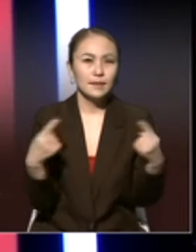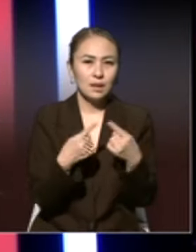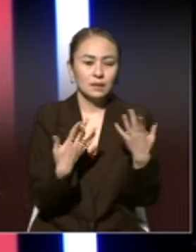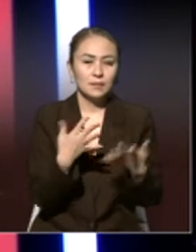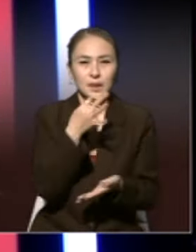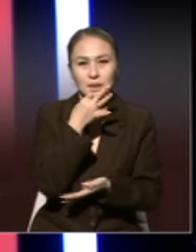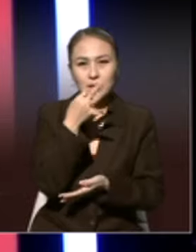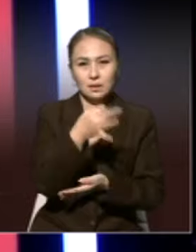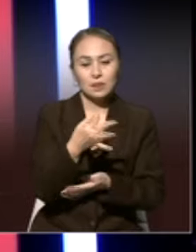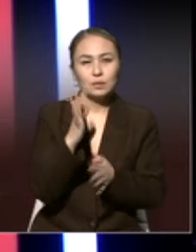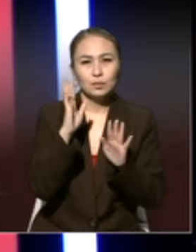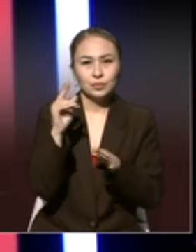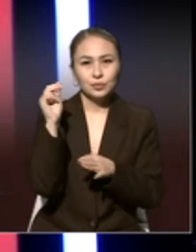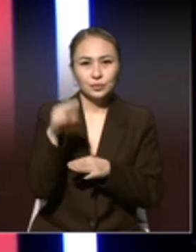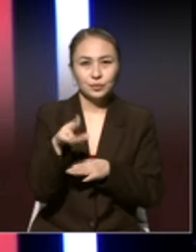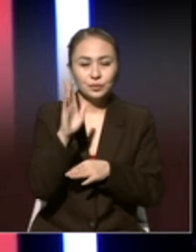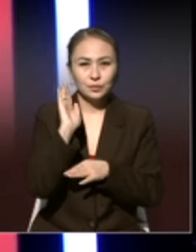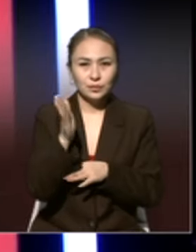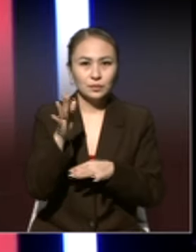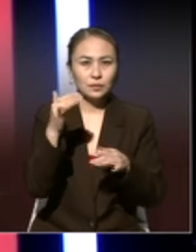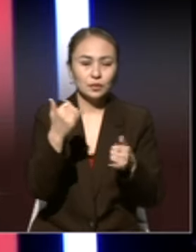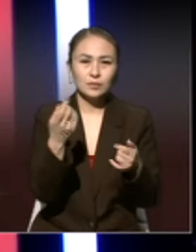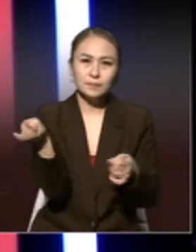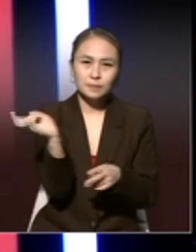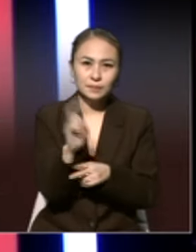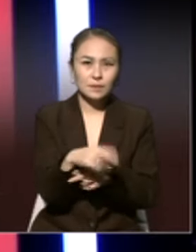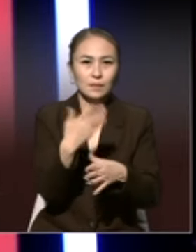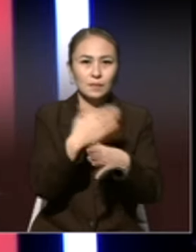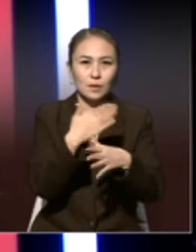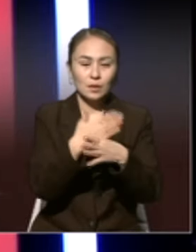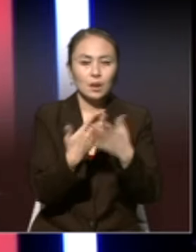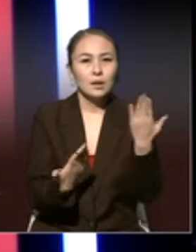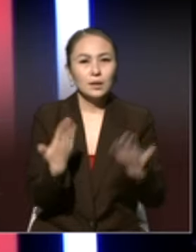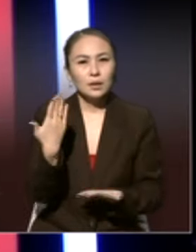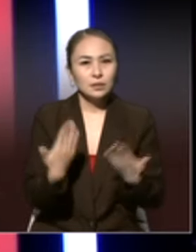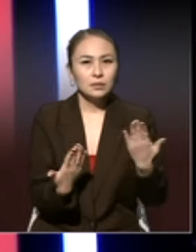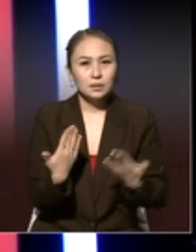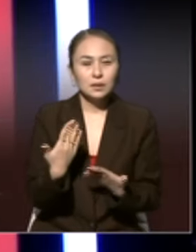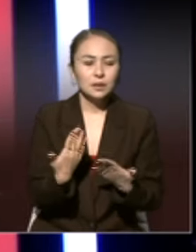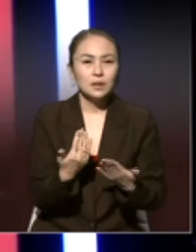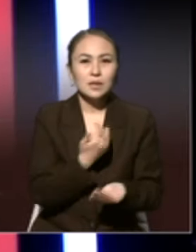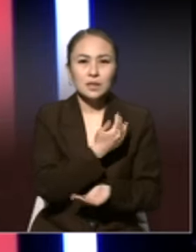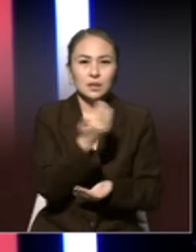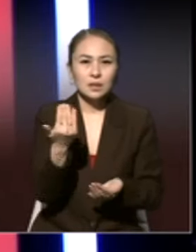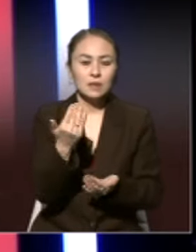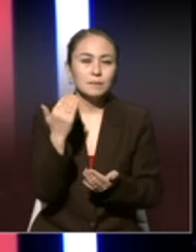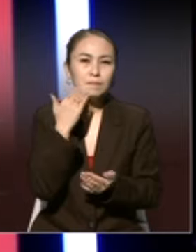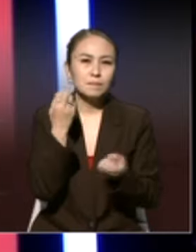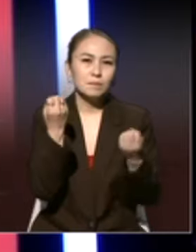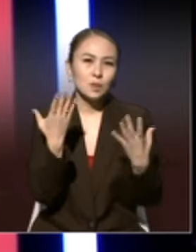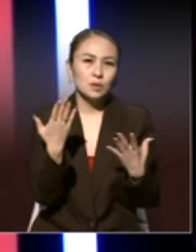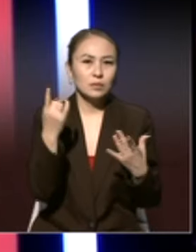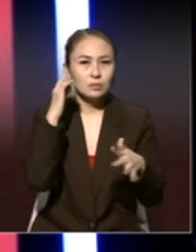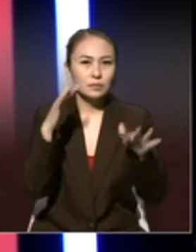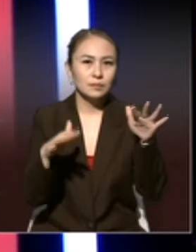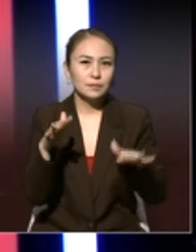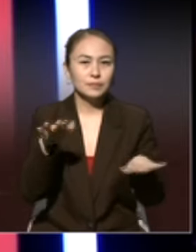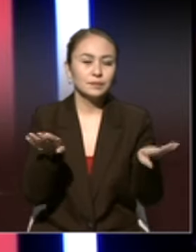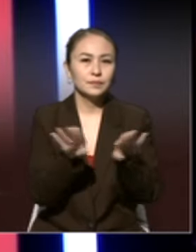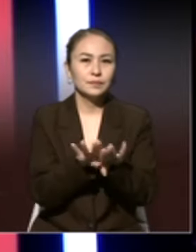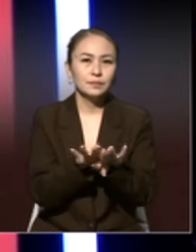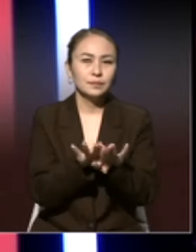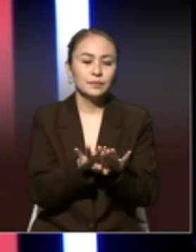айтса, я, міне апат болып жатыр, келіп көмектесіңіздер деген келесіздер ма, әлде егер де сіздерге болжам айтылса, мысалға бізде болжам